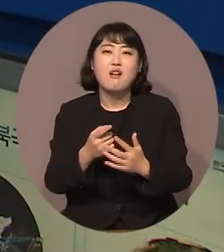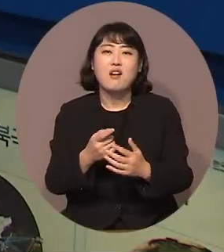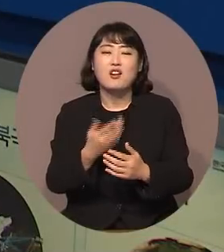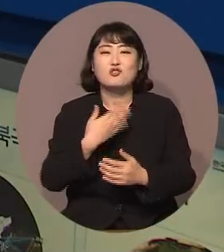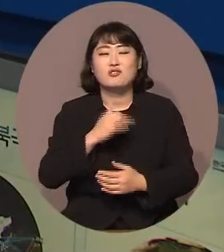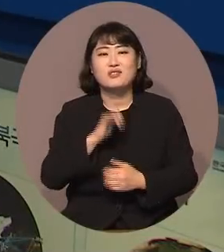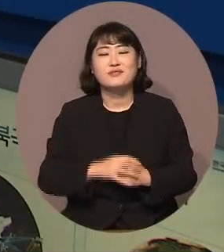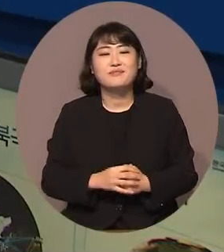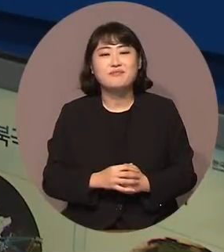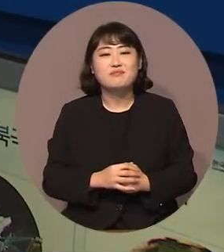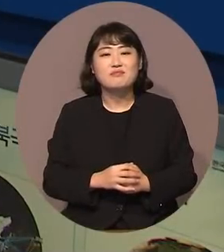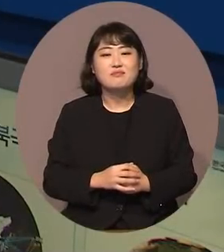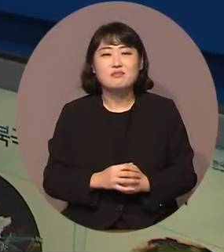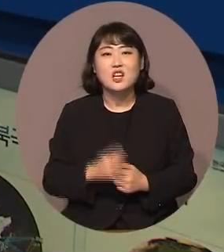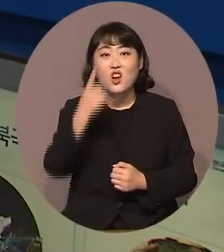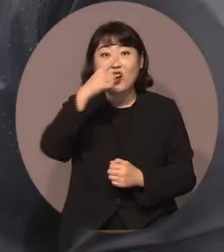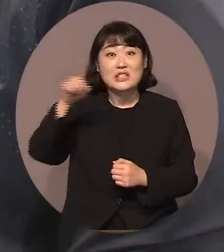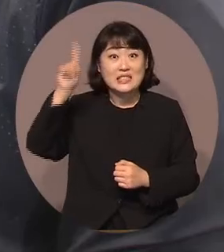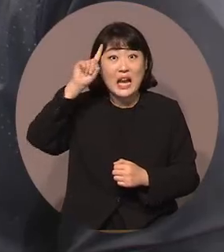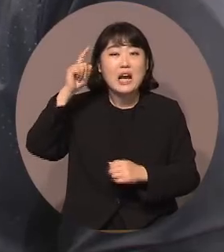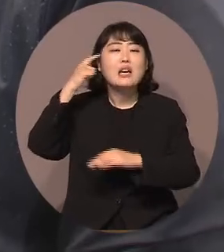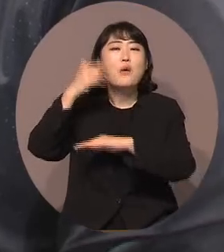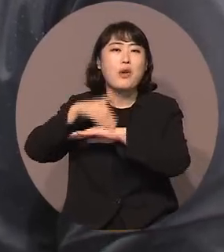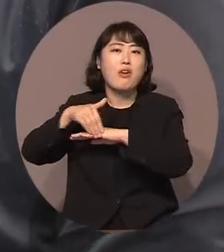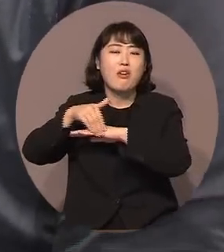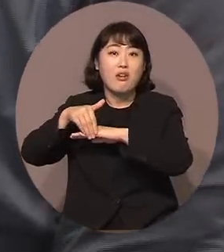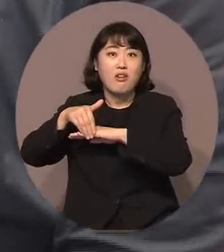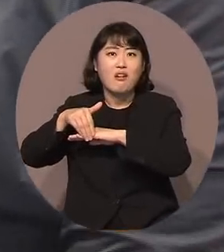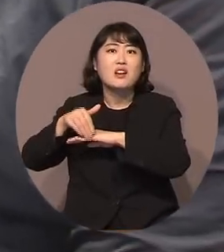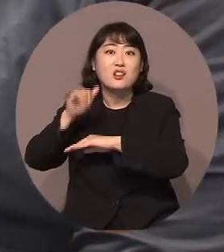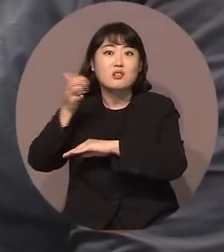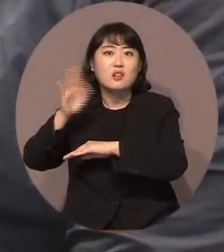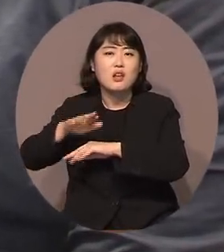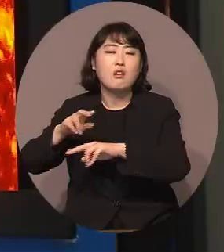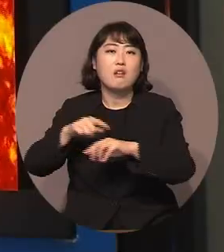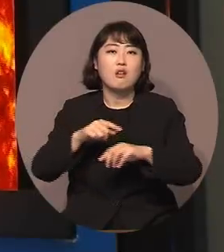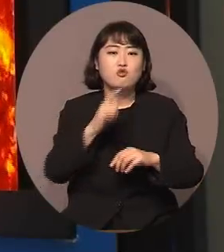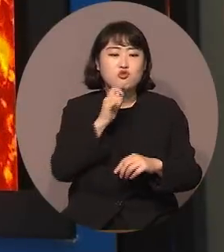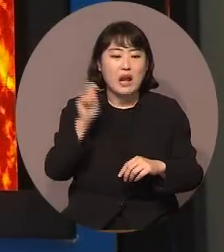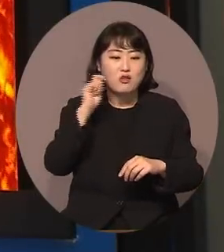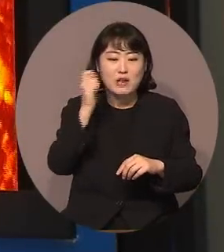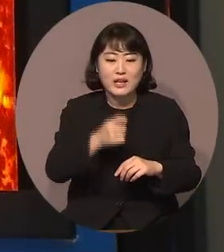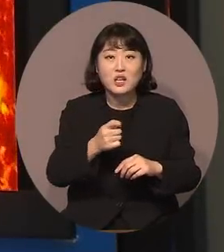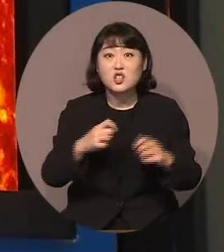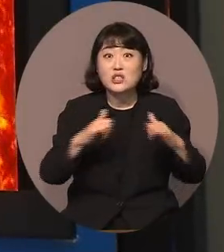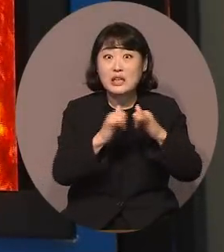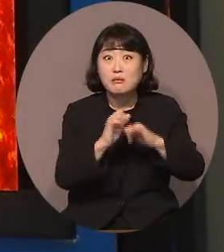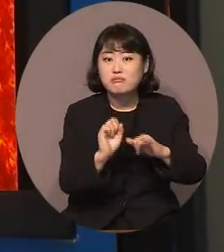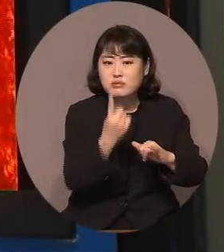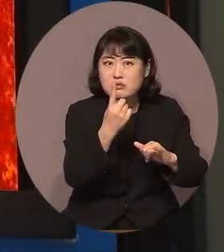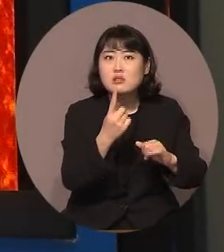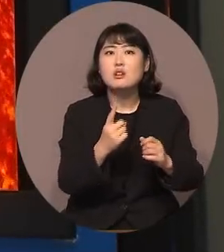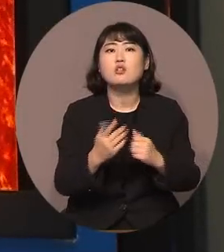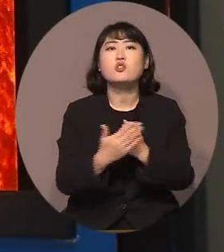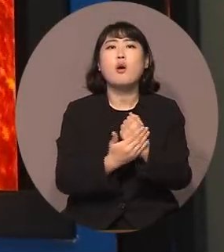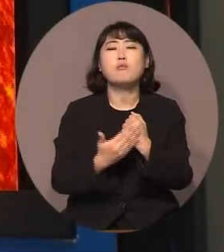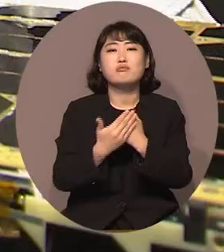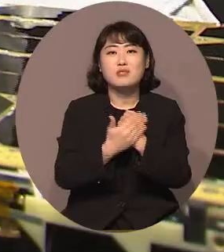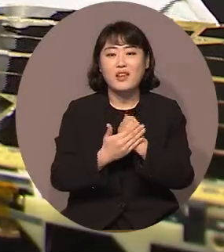러시아 발사체로 예정됐던 발사 계획이 우크라이나 전쟁으로 취소된 게 누리호 탑승이라는 전화 위복이